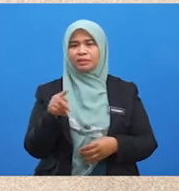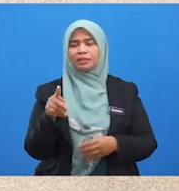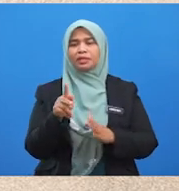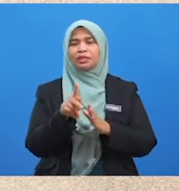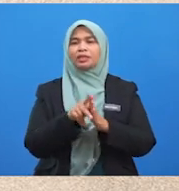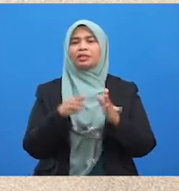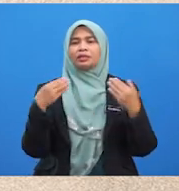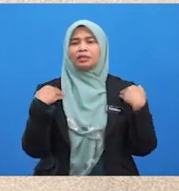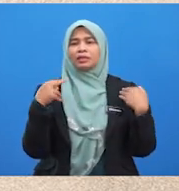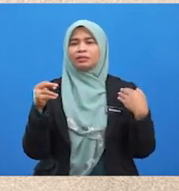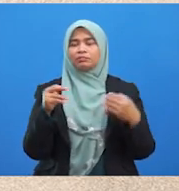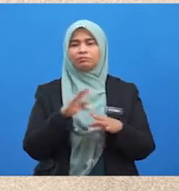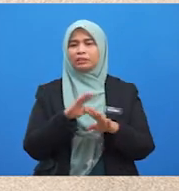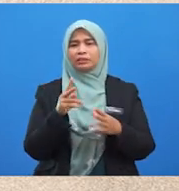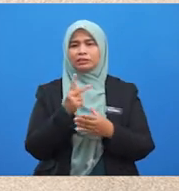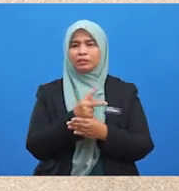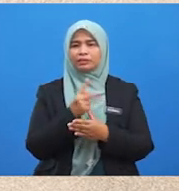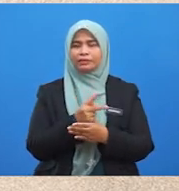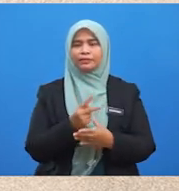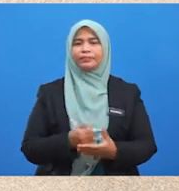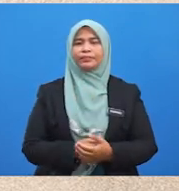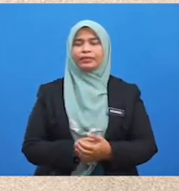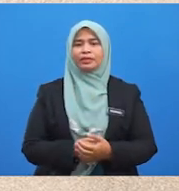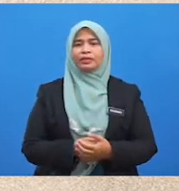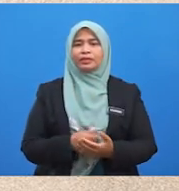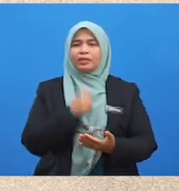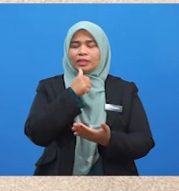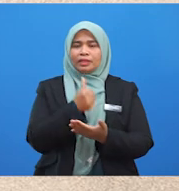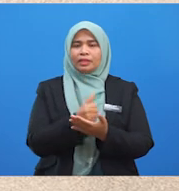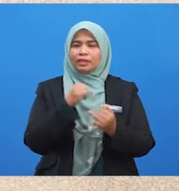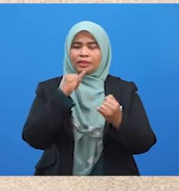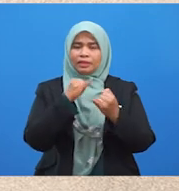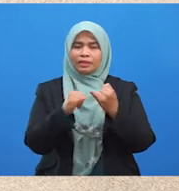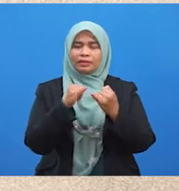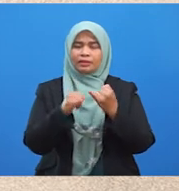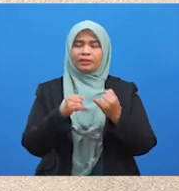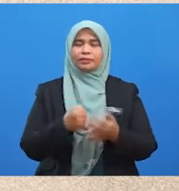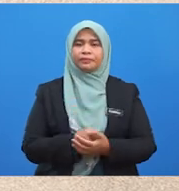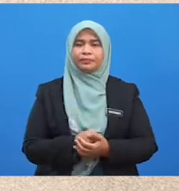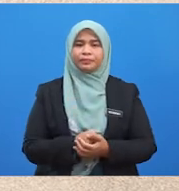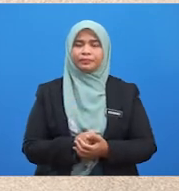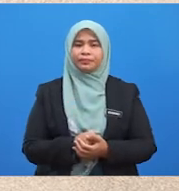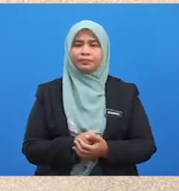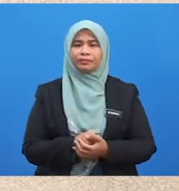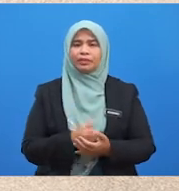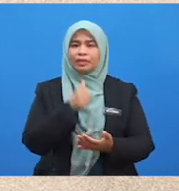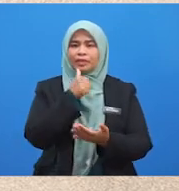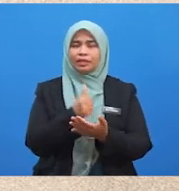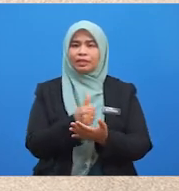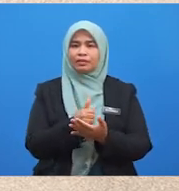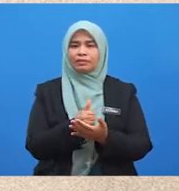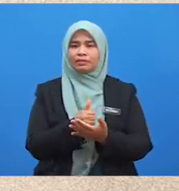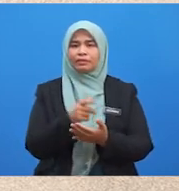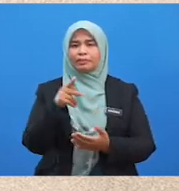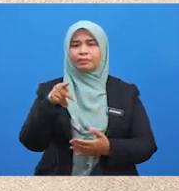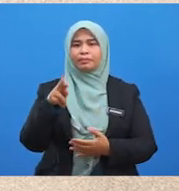di mahkamah tidak kecoh. Nilai terakhir yang akan murid-murid pelajari ialah nilai